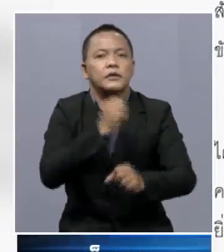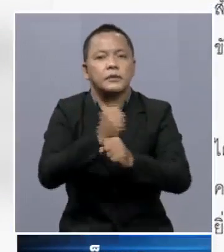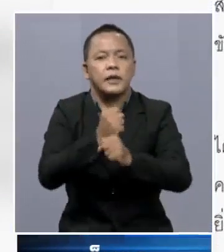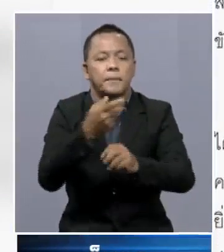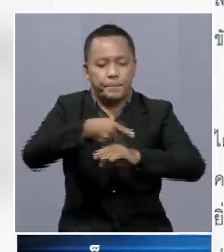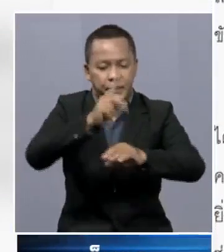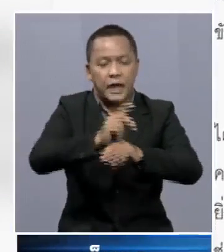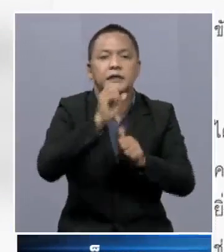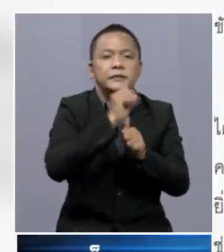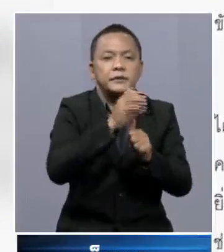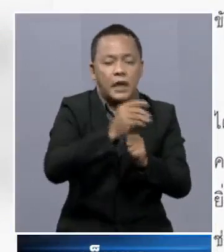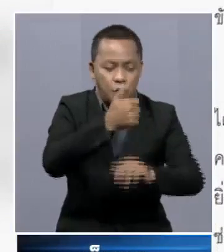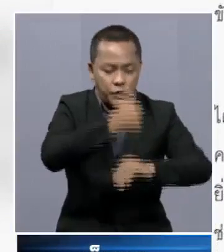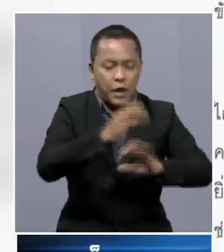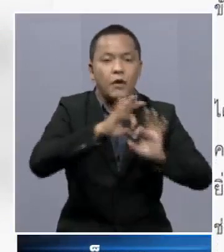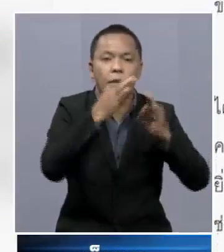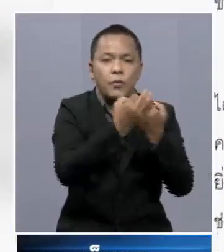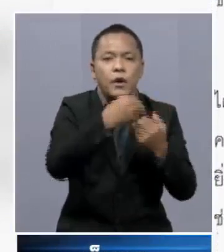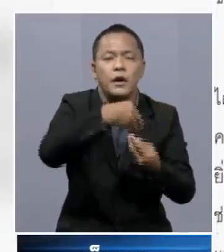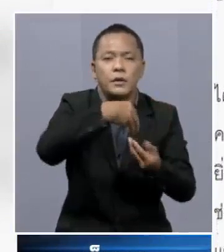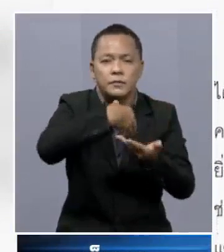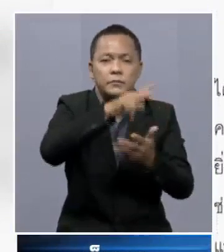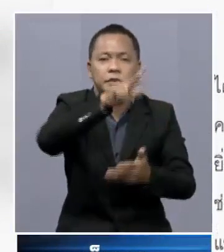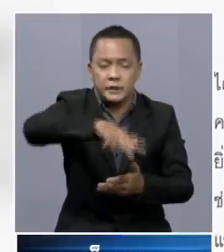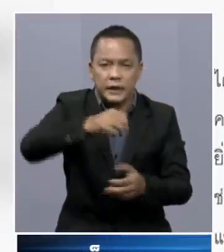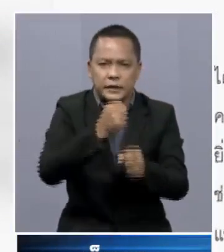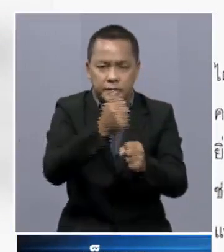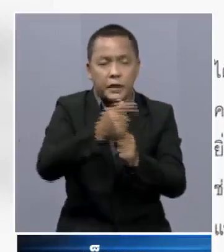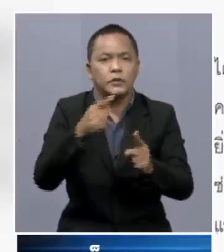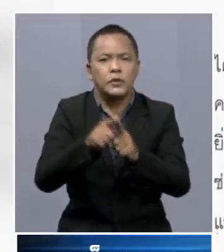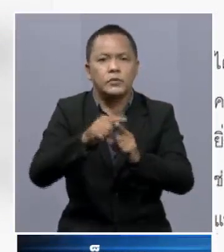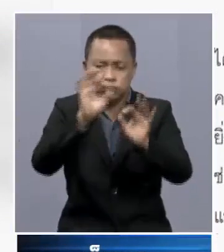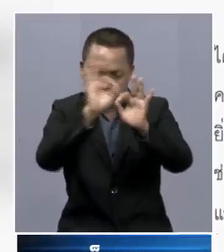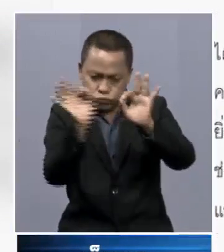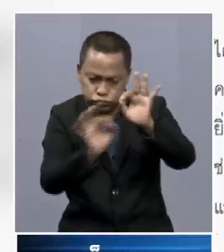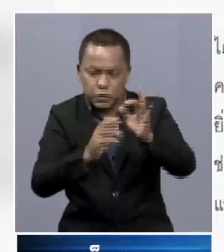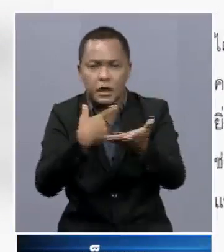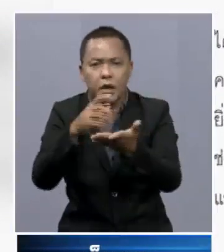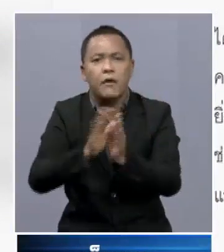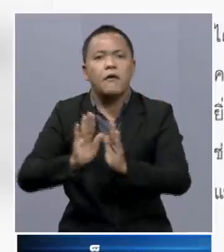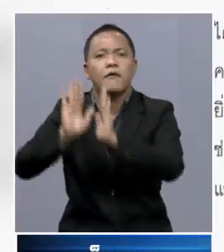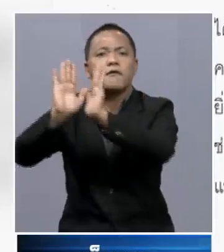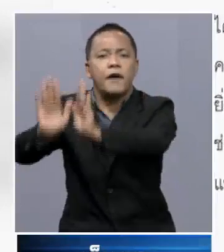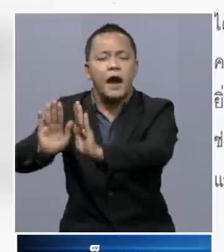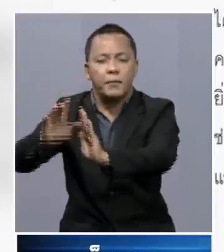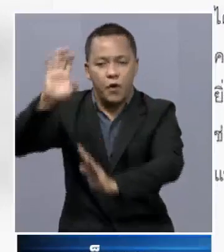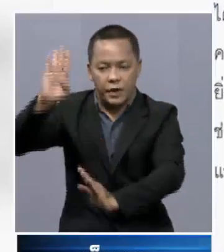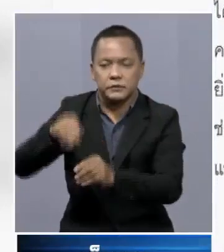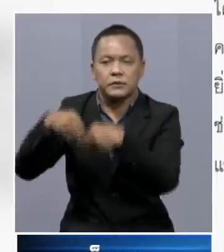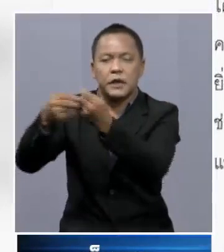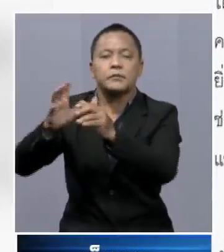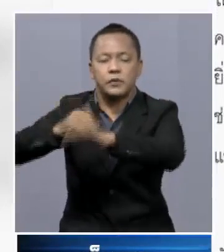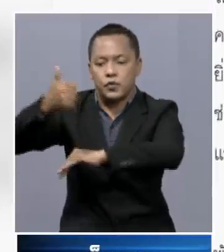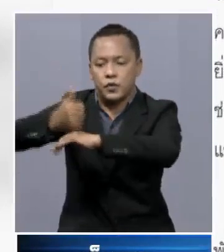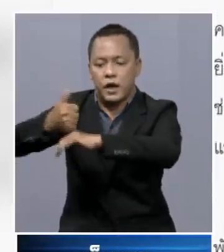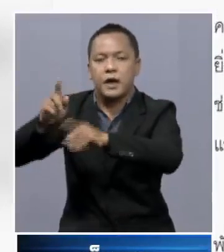ในฐานประทานที่ปรกษาหัวหนาครอบครัวเพื่อไทยได้เต็ที่โดยในเรือหาก็บอกวาขอฝากแนซีริไ้ในมอของผู้